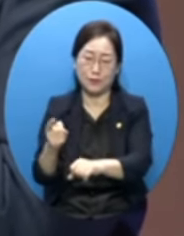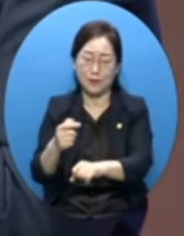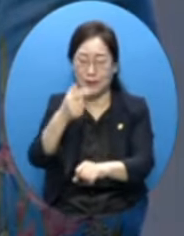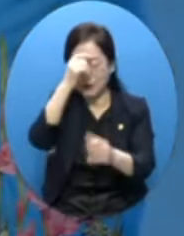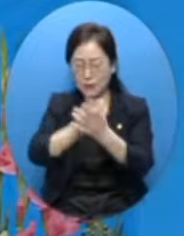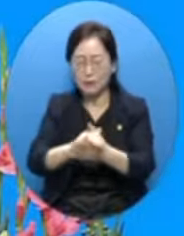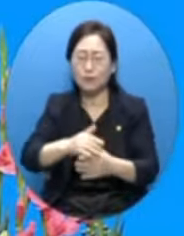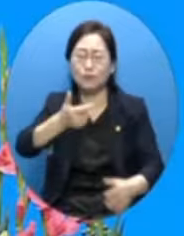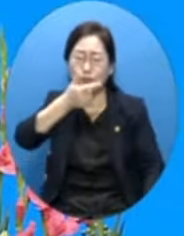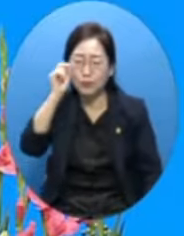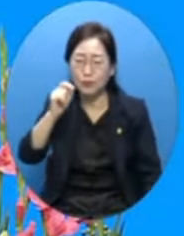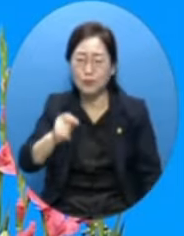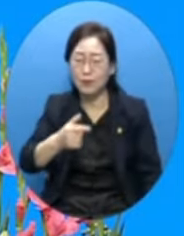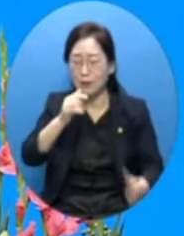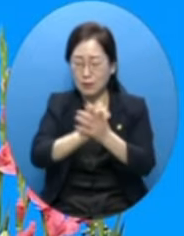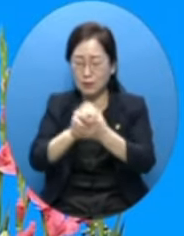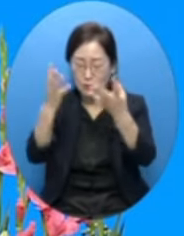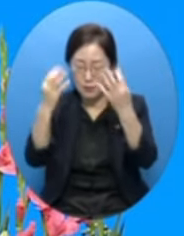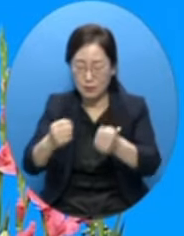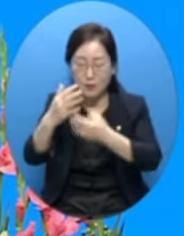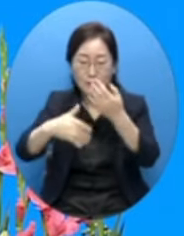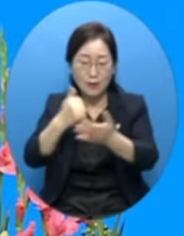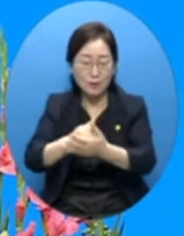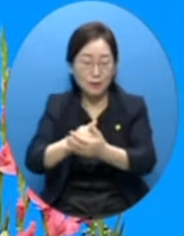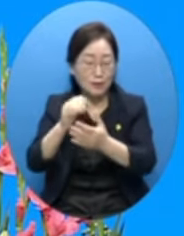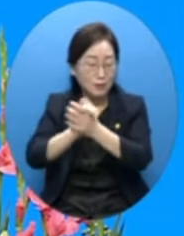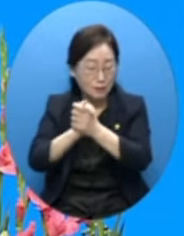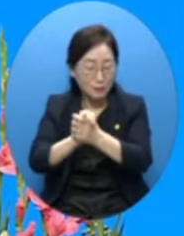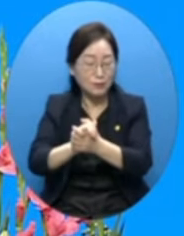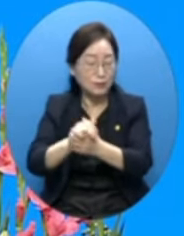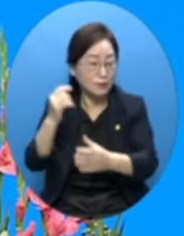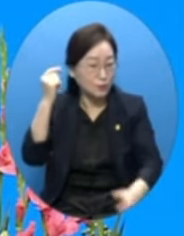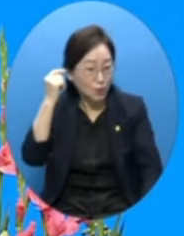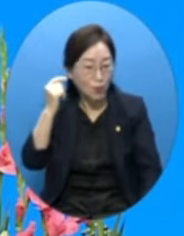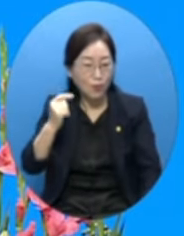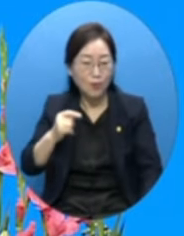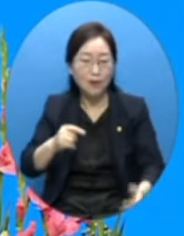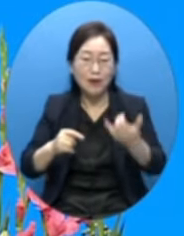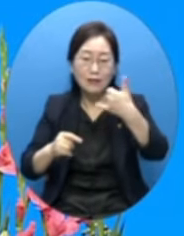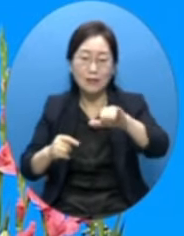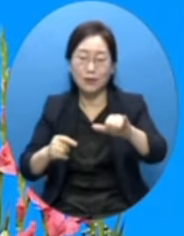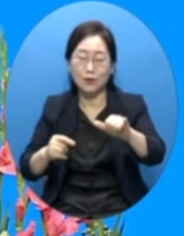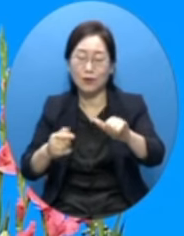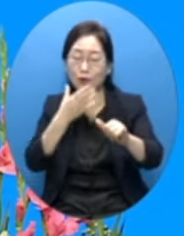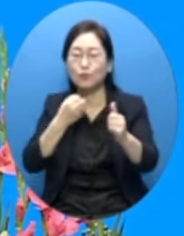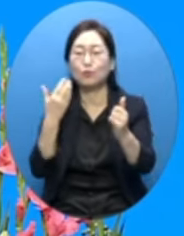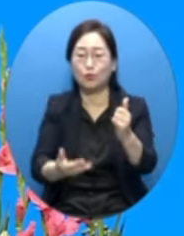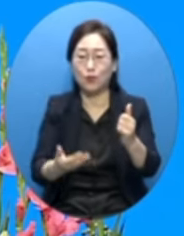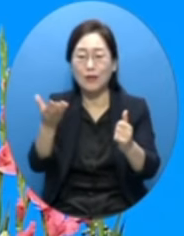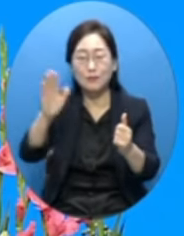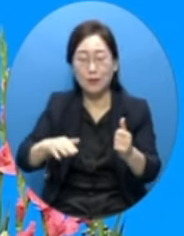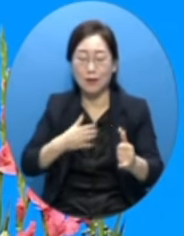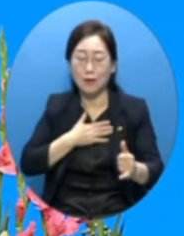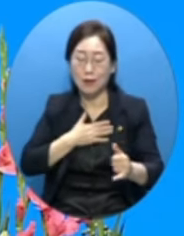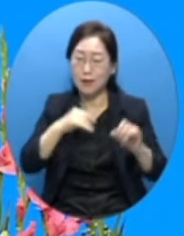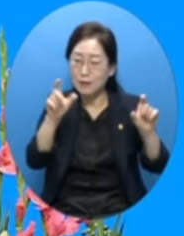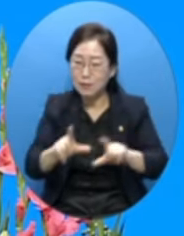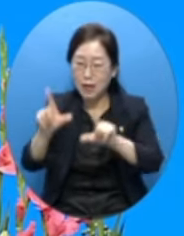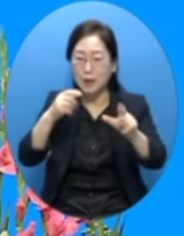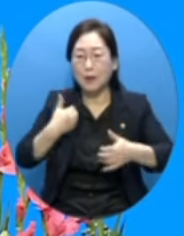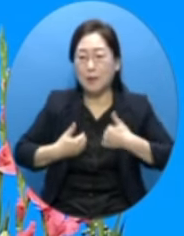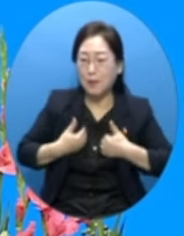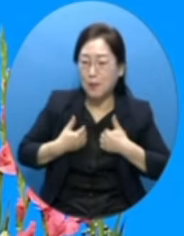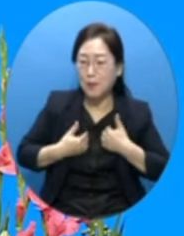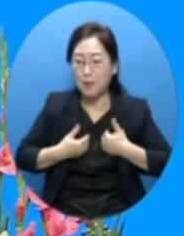기도를 많이 하면 하나님께서 그 기도의 능력으로 자녀들을 붙들어 주시는 것입니다. 그러나 내 삶이 바빠갖고 내가 내 비즈니스